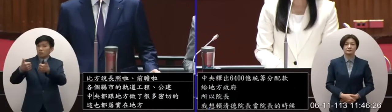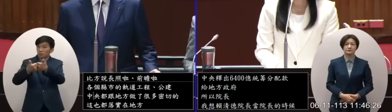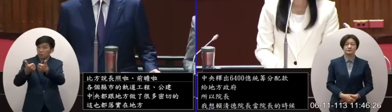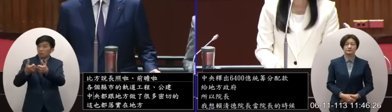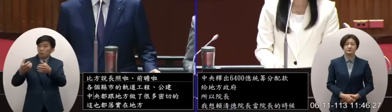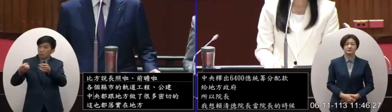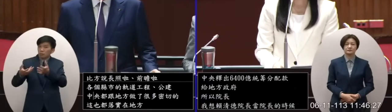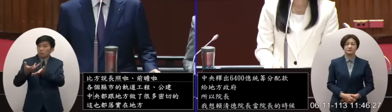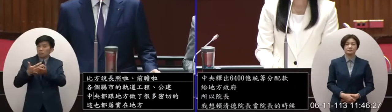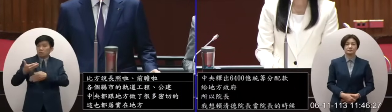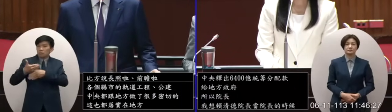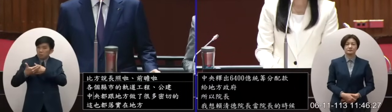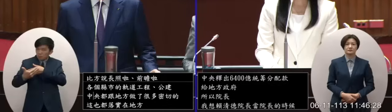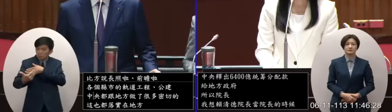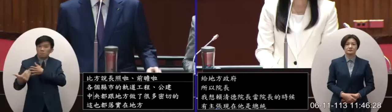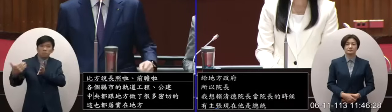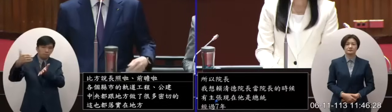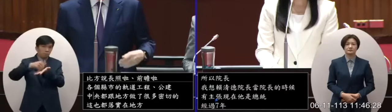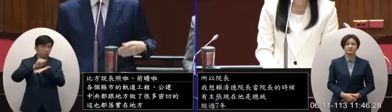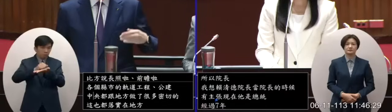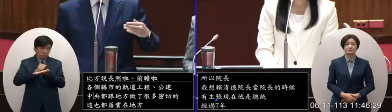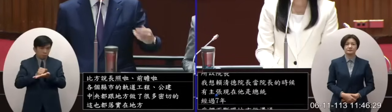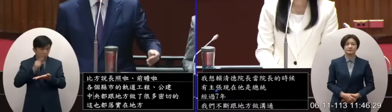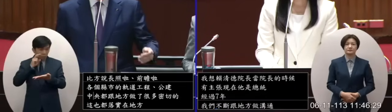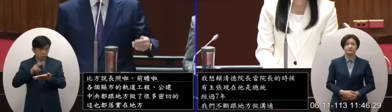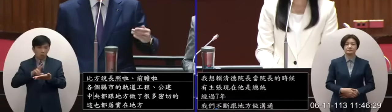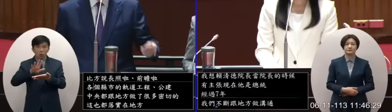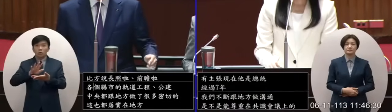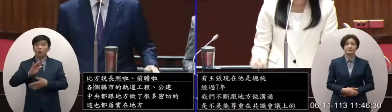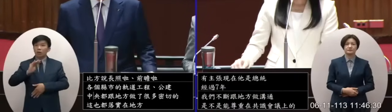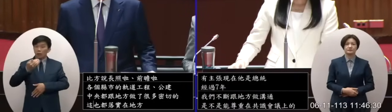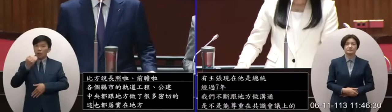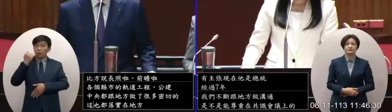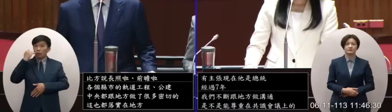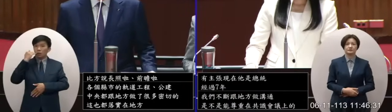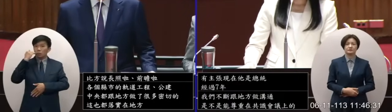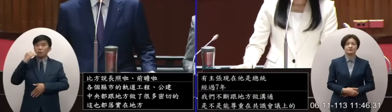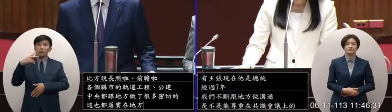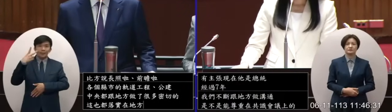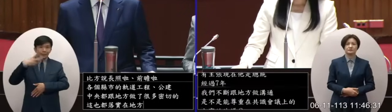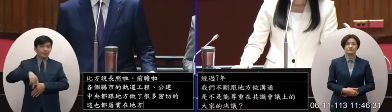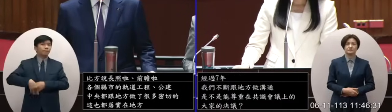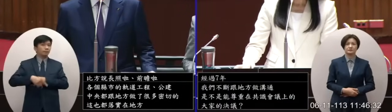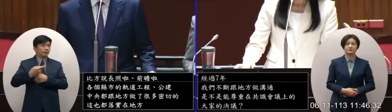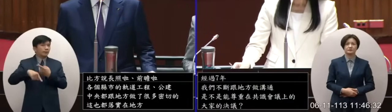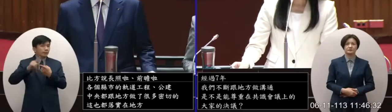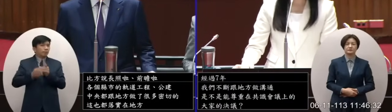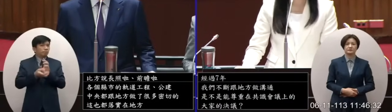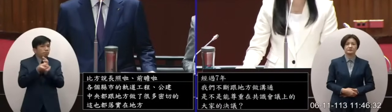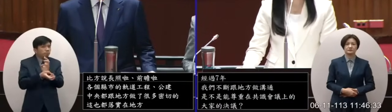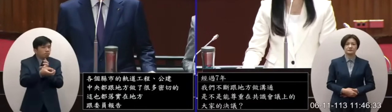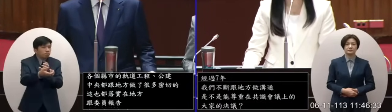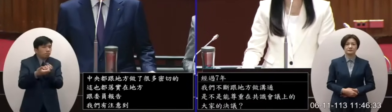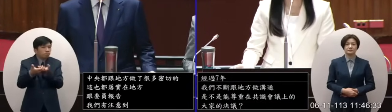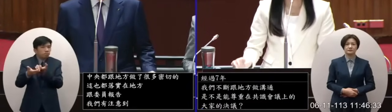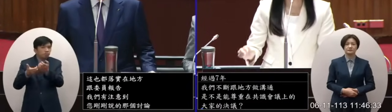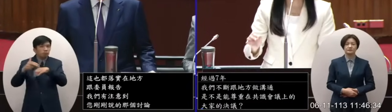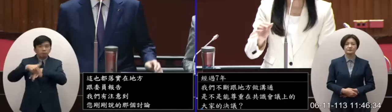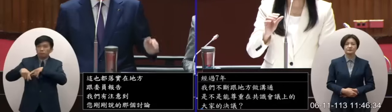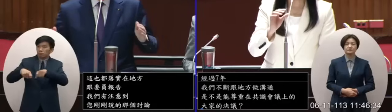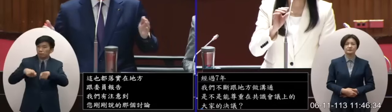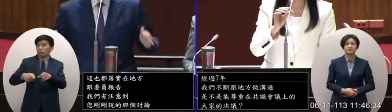过程跟结论，那我是觉得往下要去做更精密的这个设计跟分配的时候，我们